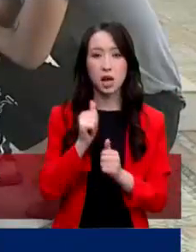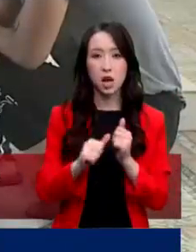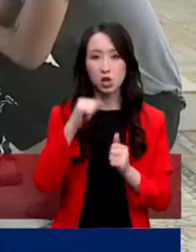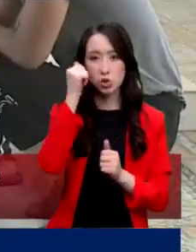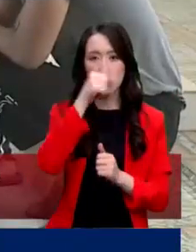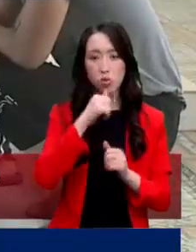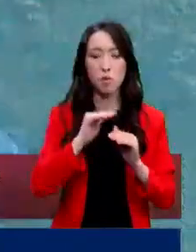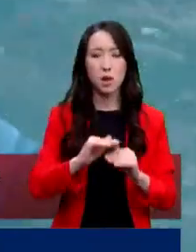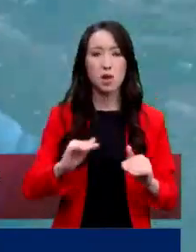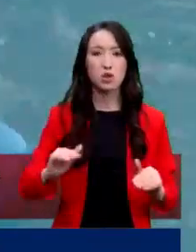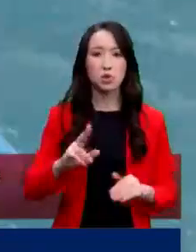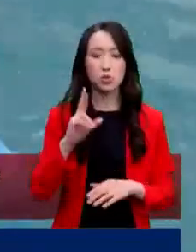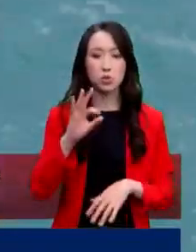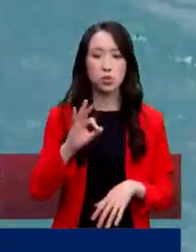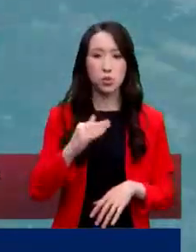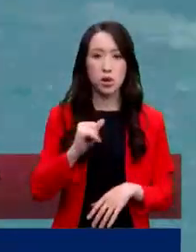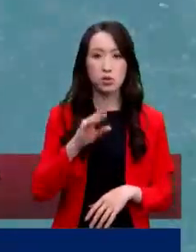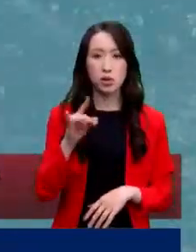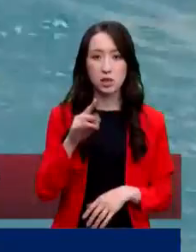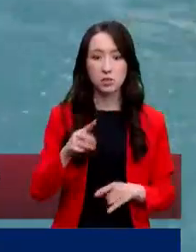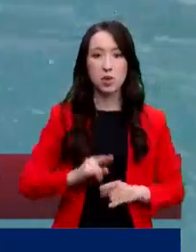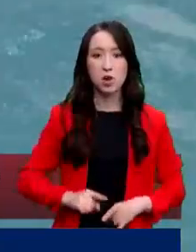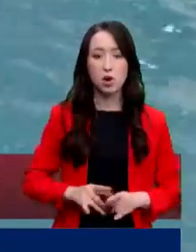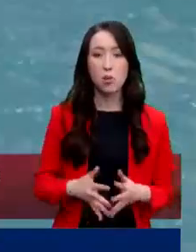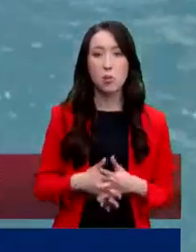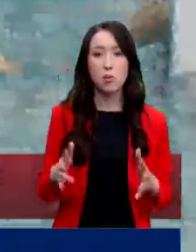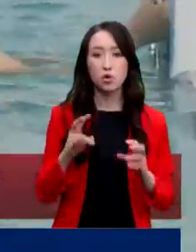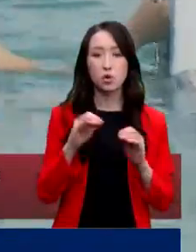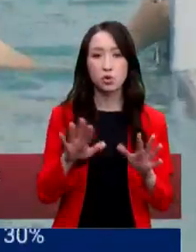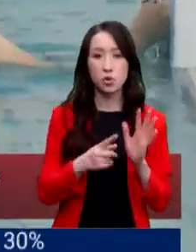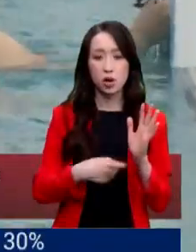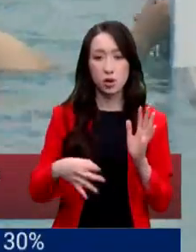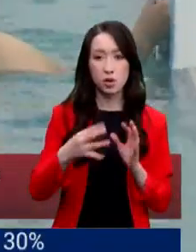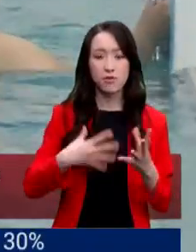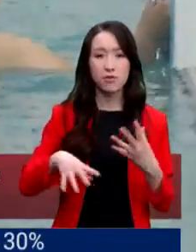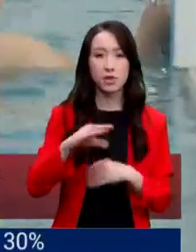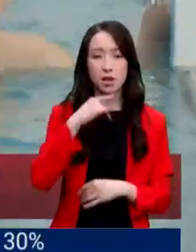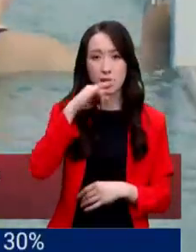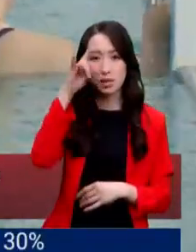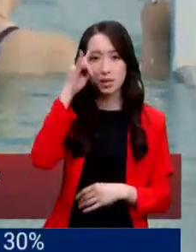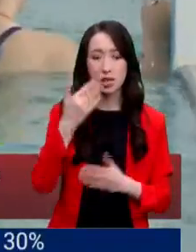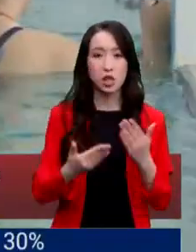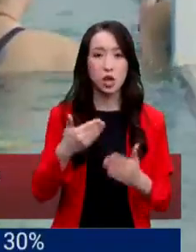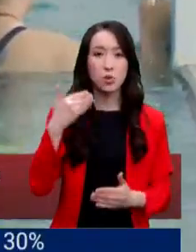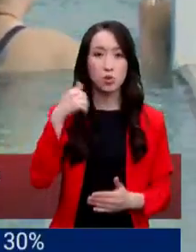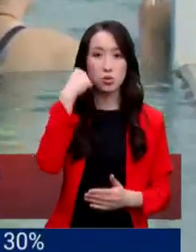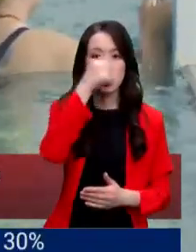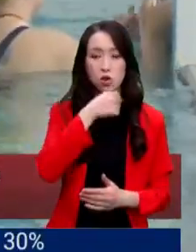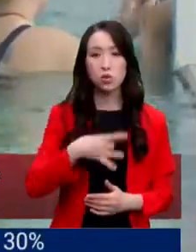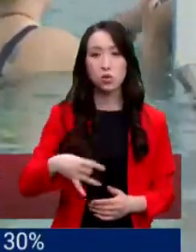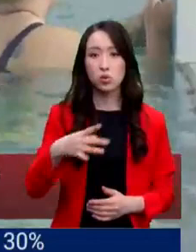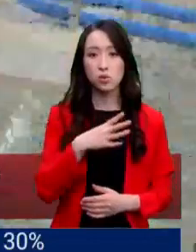годом малышей с диагнозом аутизм рождается больше не только в Карагандинской области, но и во всем Казахстане. Если в прошлом году в регионе их